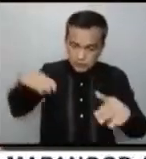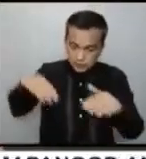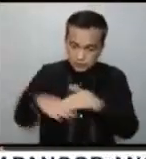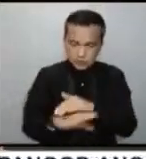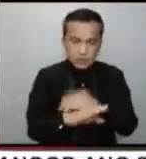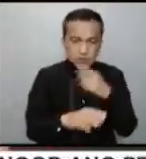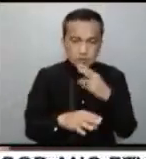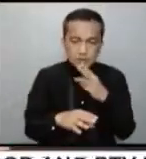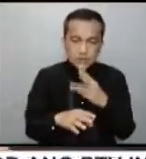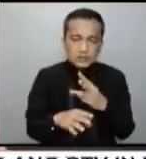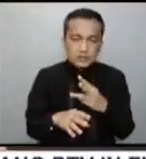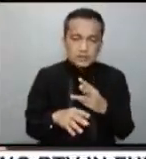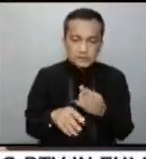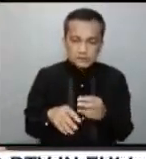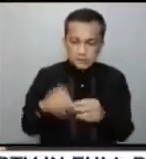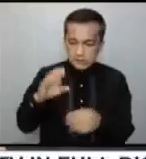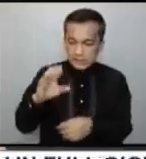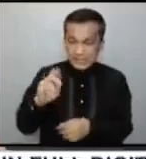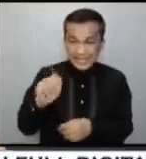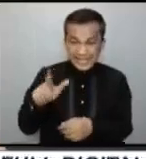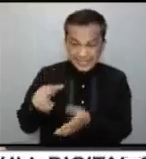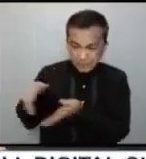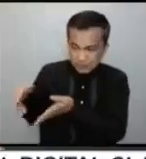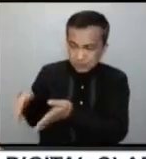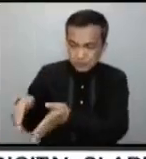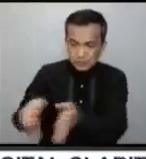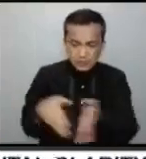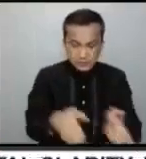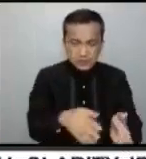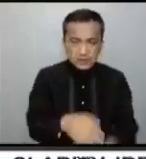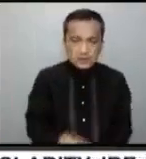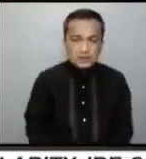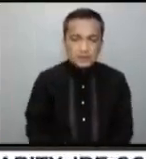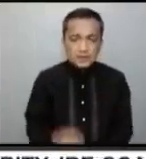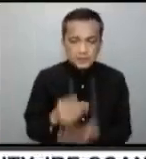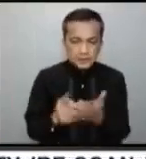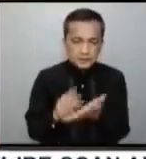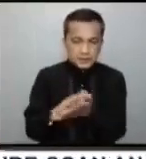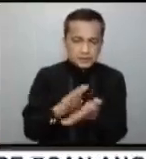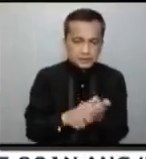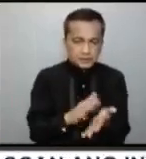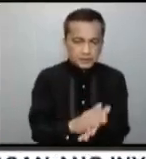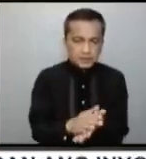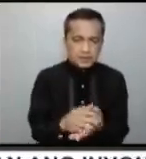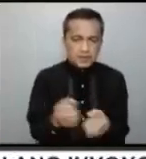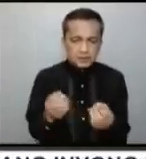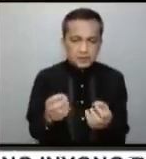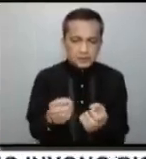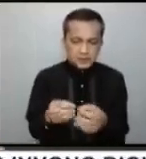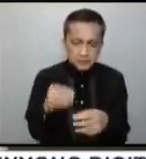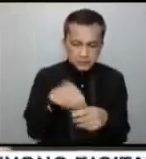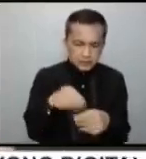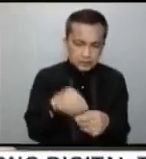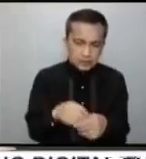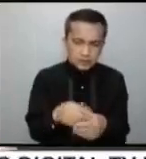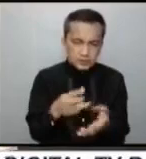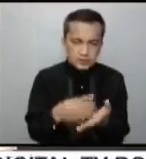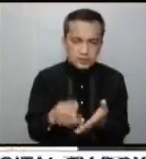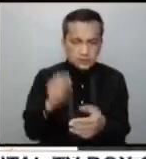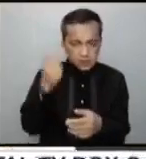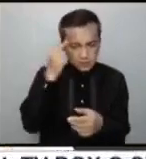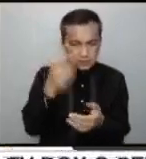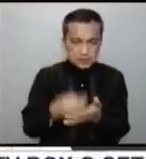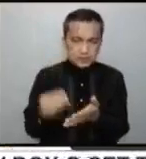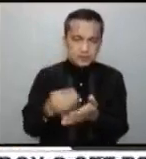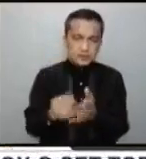kanal. Pero kahit huli raw ito naglilinis, marami parating na yung kukuha ng basura at ang gobyerno ay gumagastos ng malaki sa